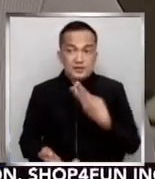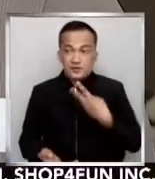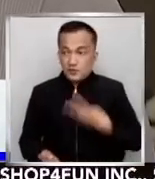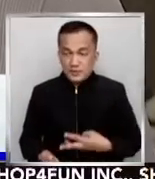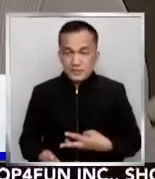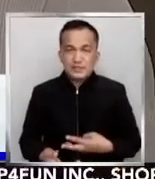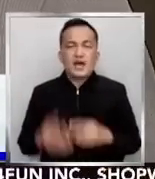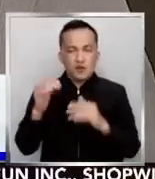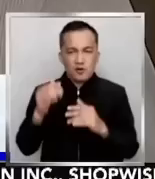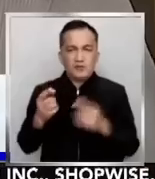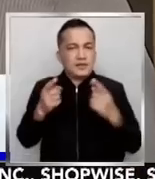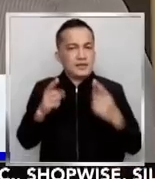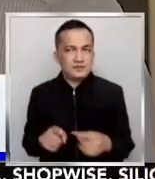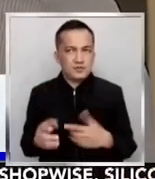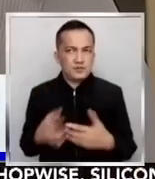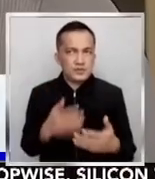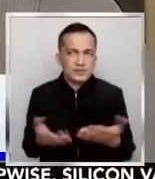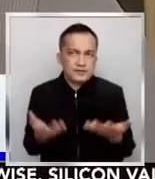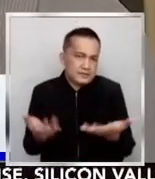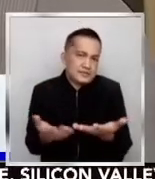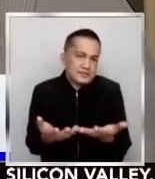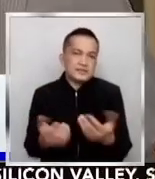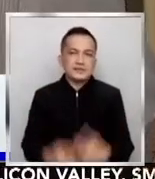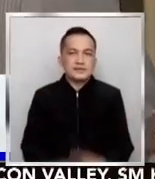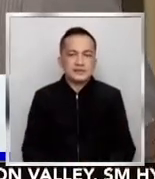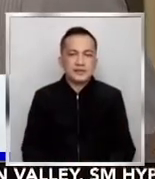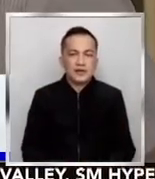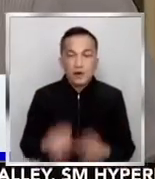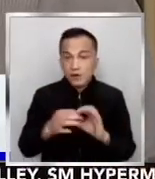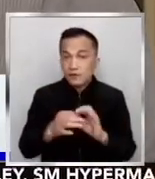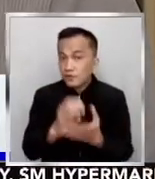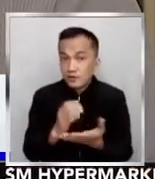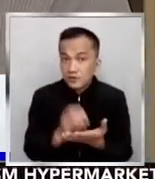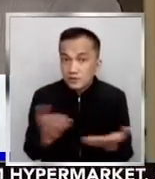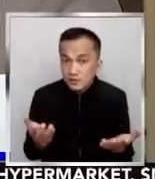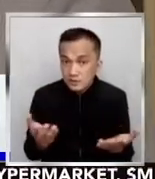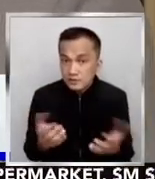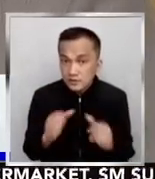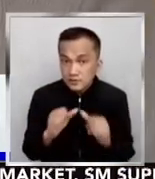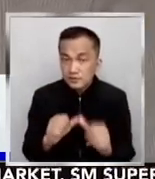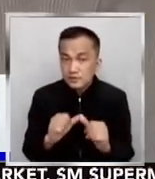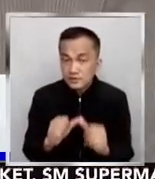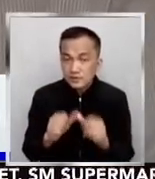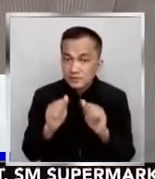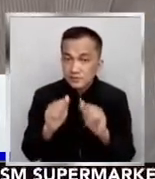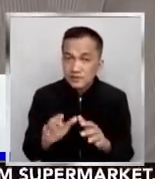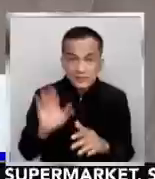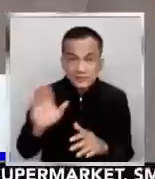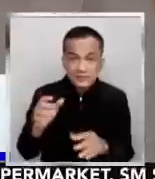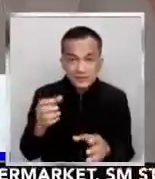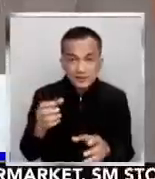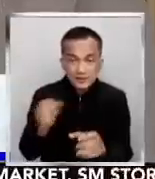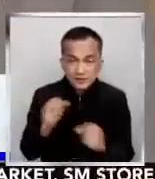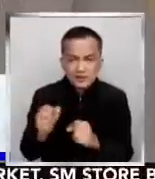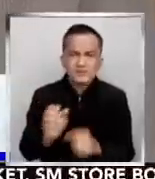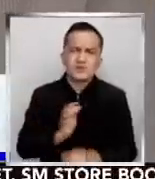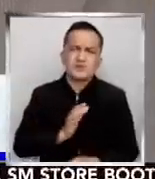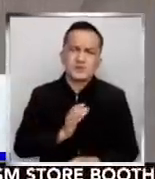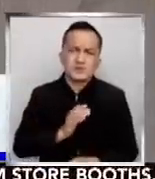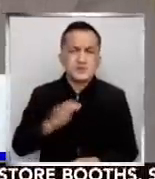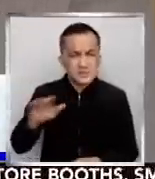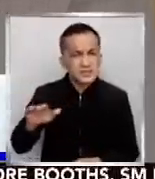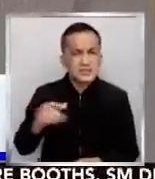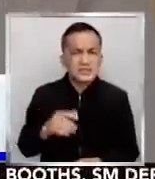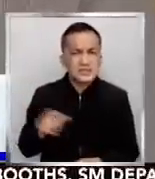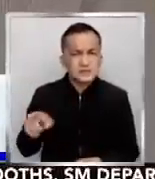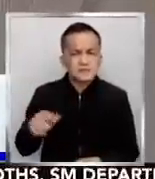kung whatever that is. Syempre, continuous lang yung blessings na nakukuha niya kasi napakabait niyang bata. She's very